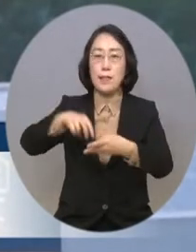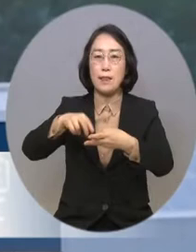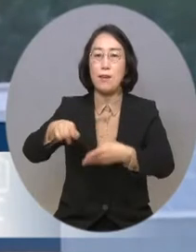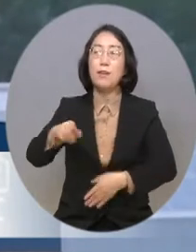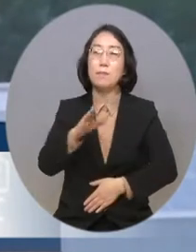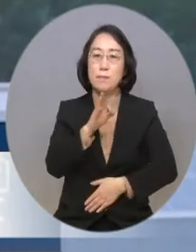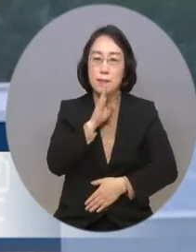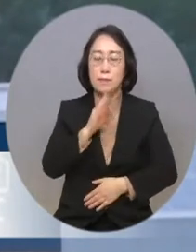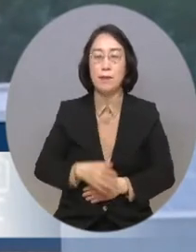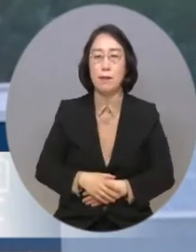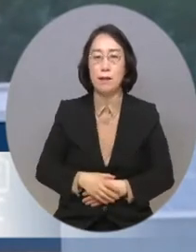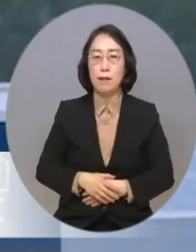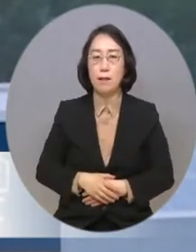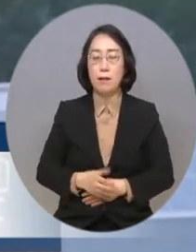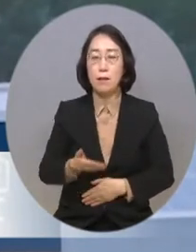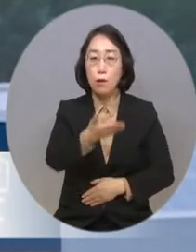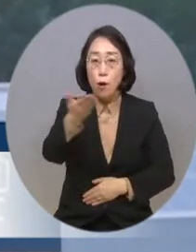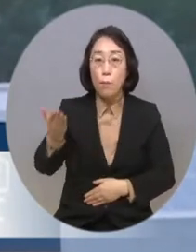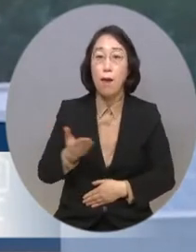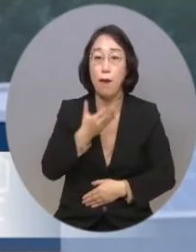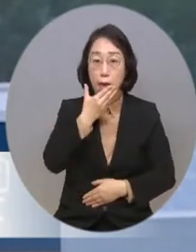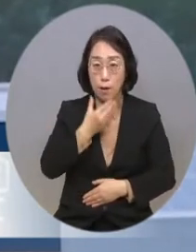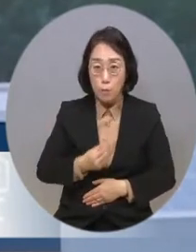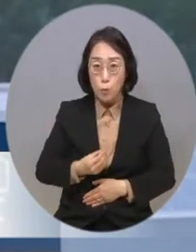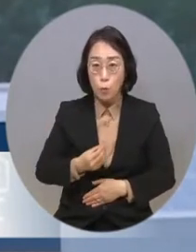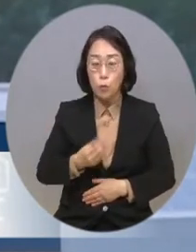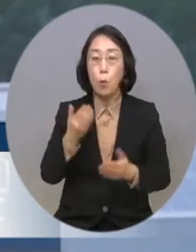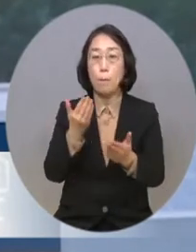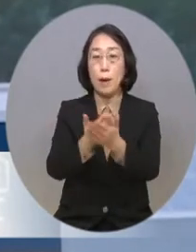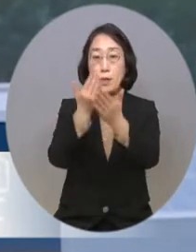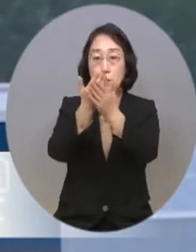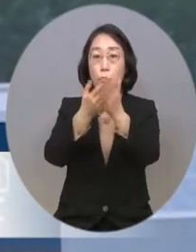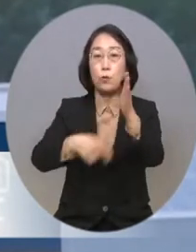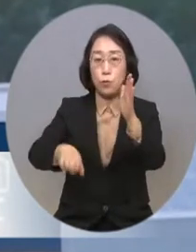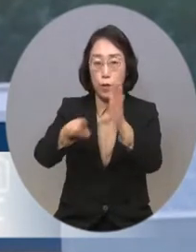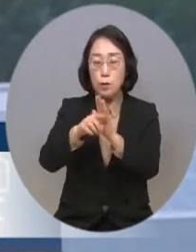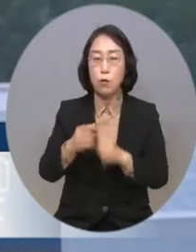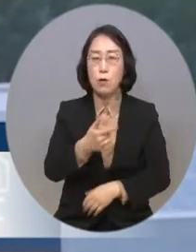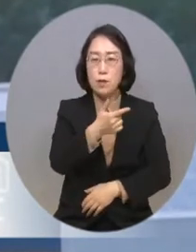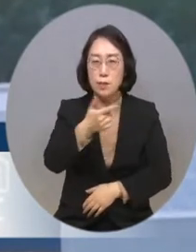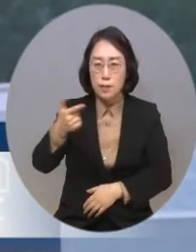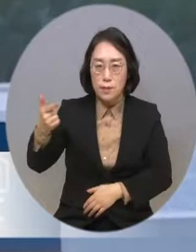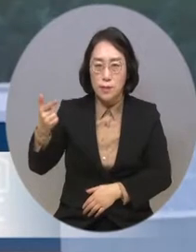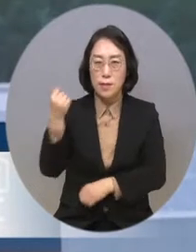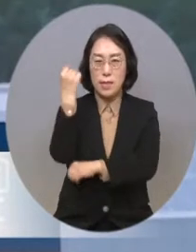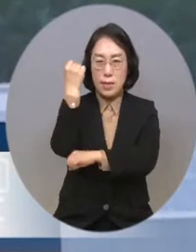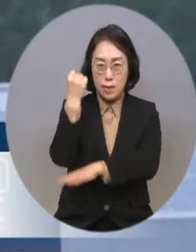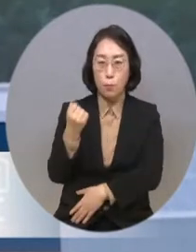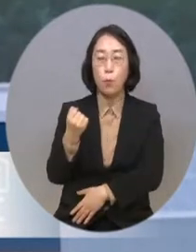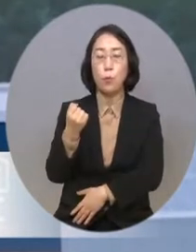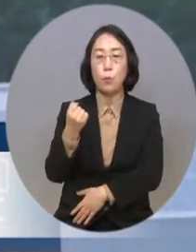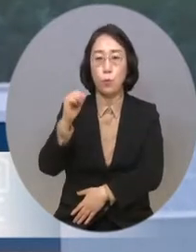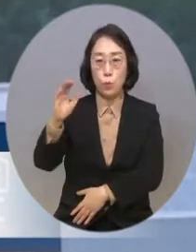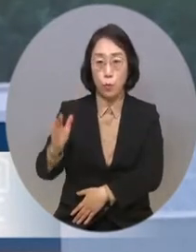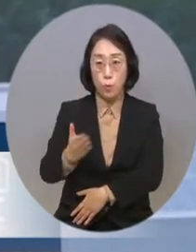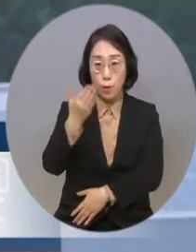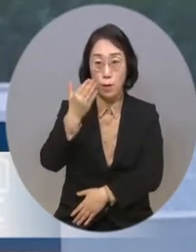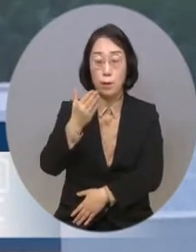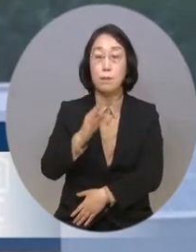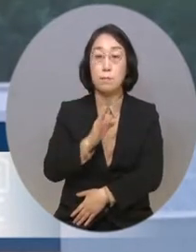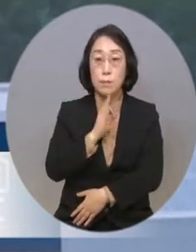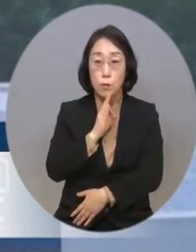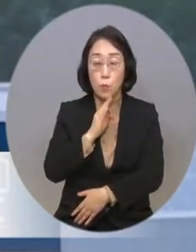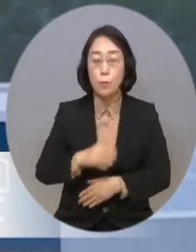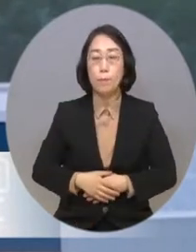생각합니다. 국민의 행복뿐만 아니라 태안군이 발전에 있어서 커다란 디딤돌이 되리라고 생각하고